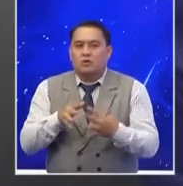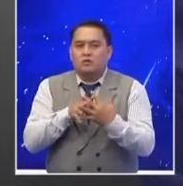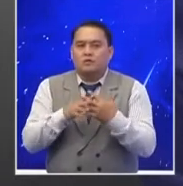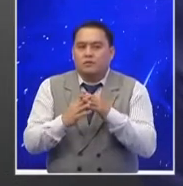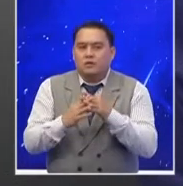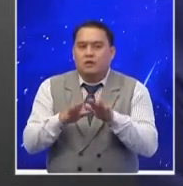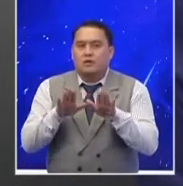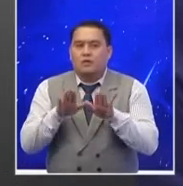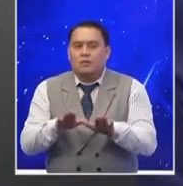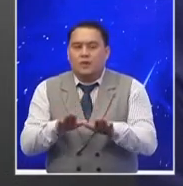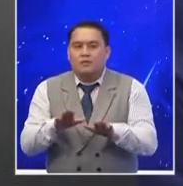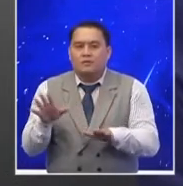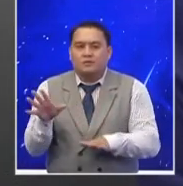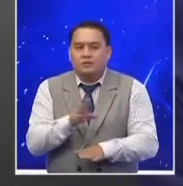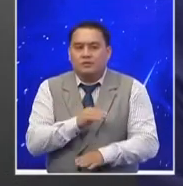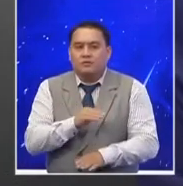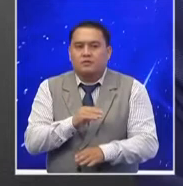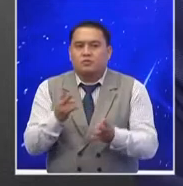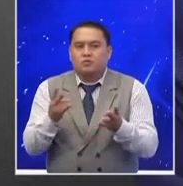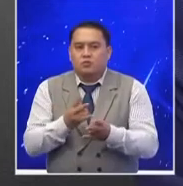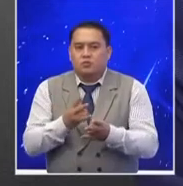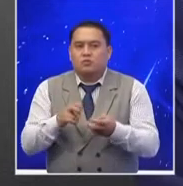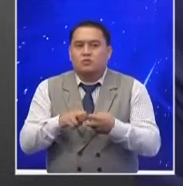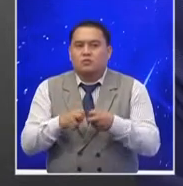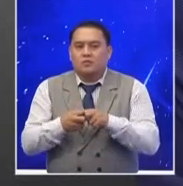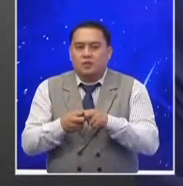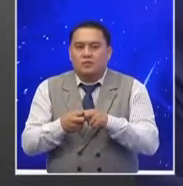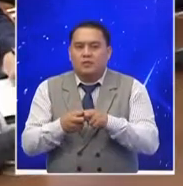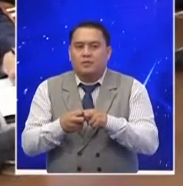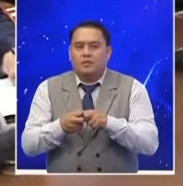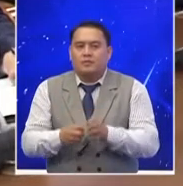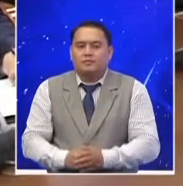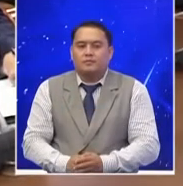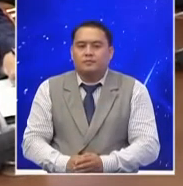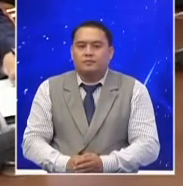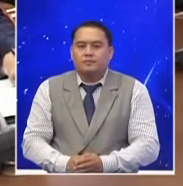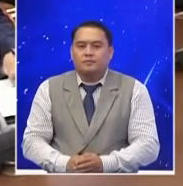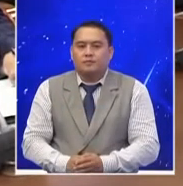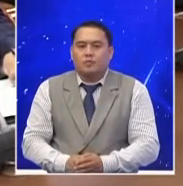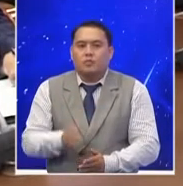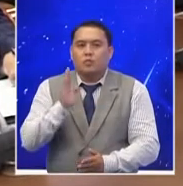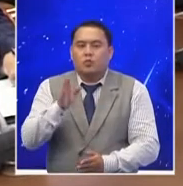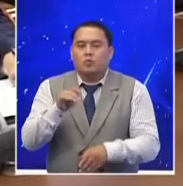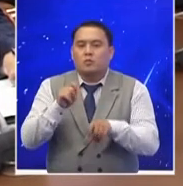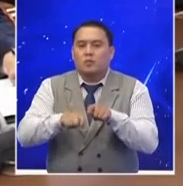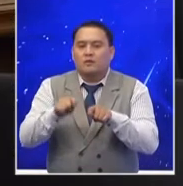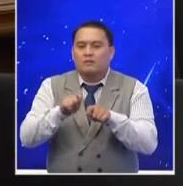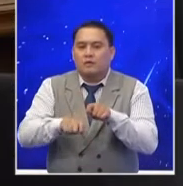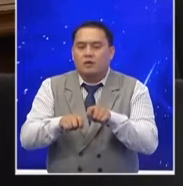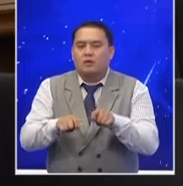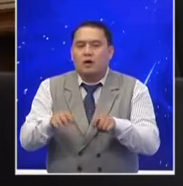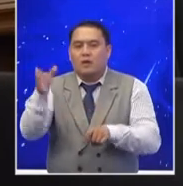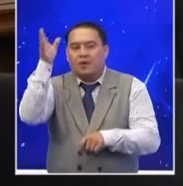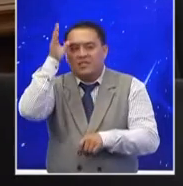охвачены благодаря усилиям местных исполнительных районных акиматов и частных средств. Тем самым будет устранена одна из ключевых проблем в сфере